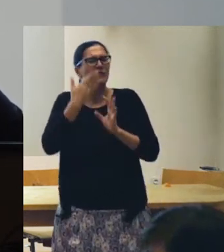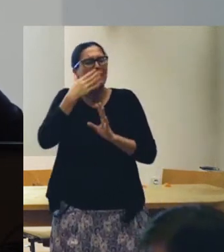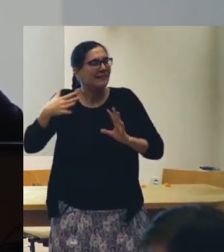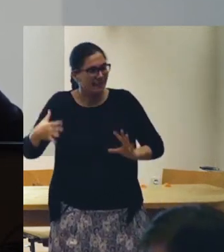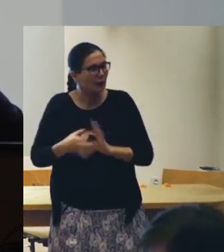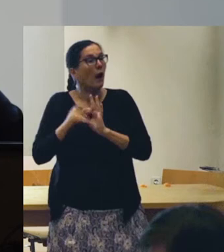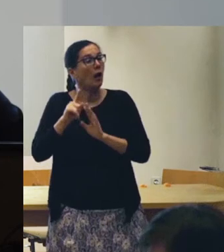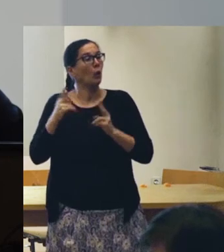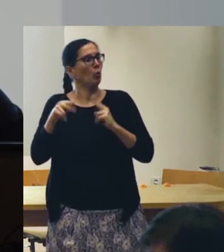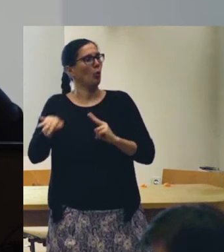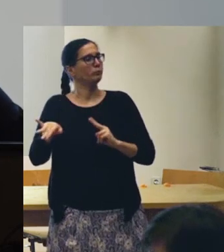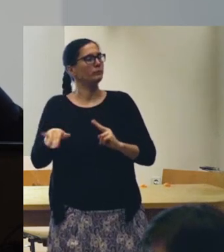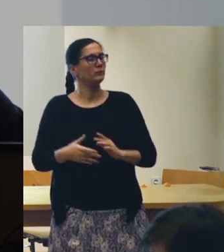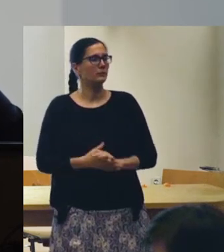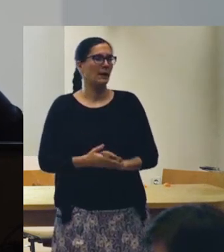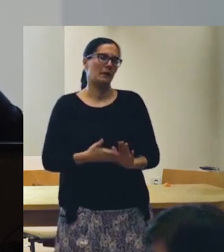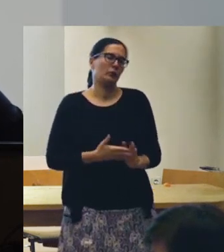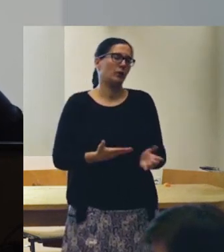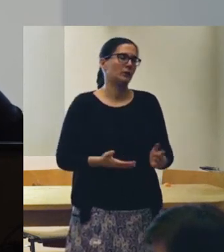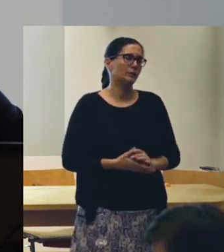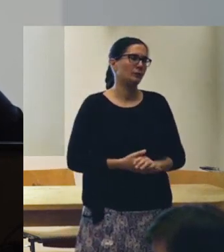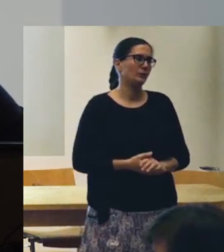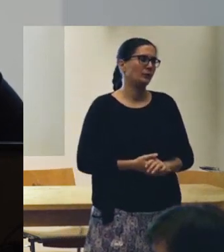ale jsou jako například,